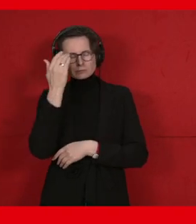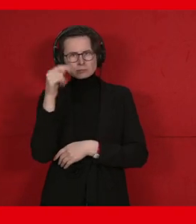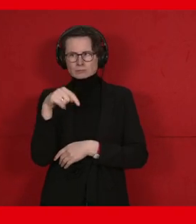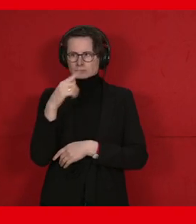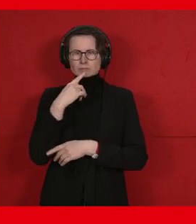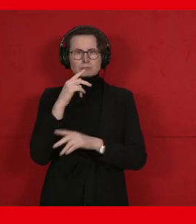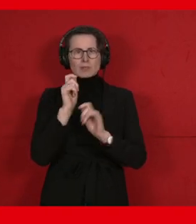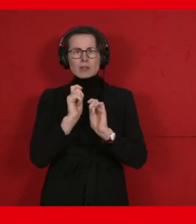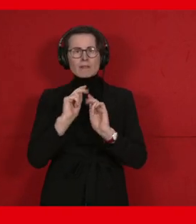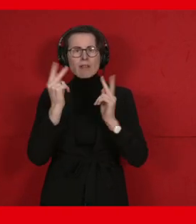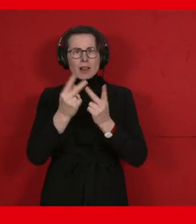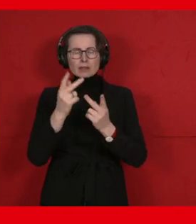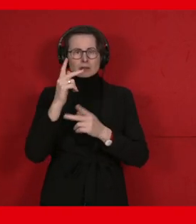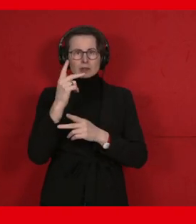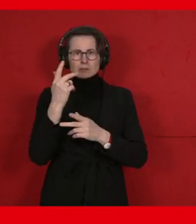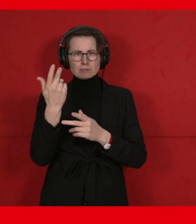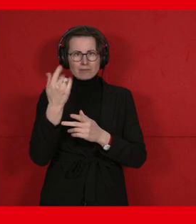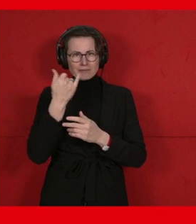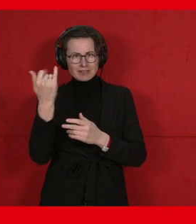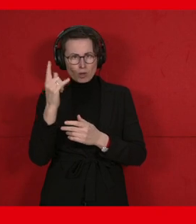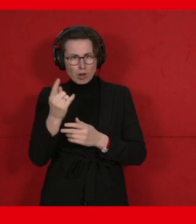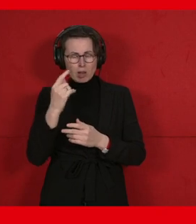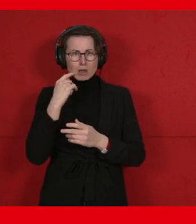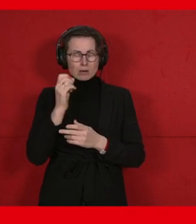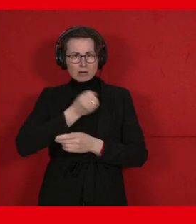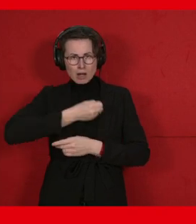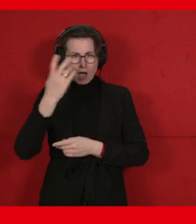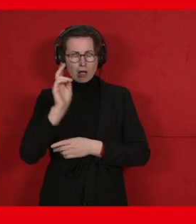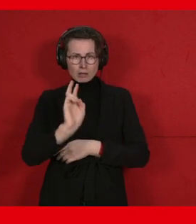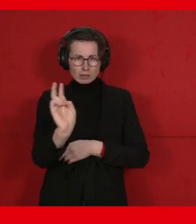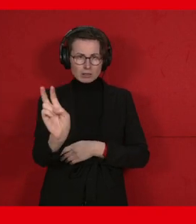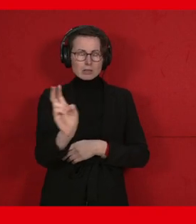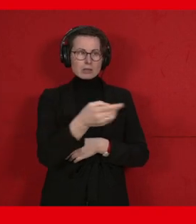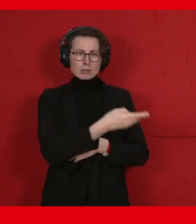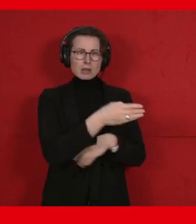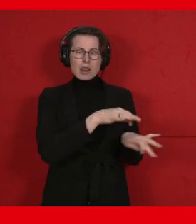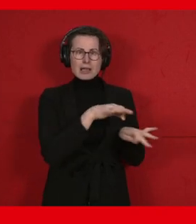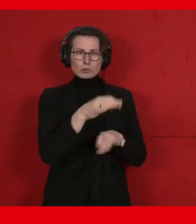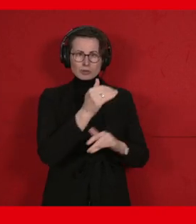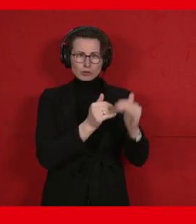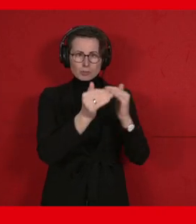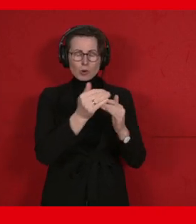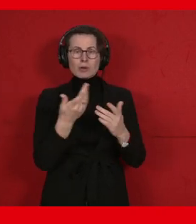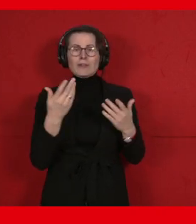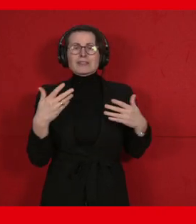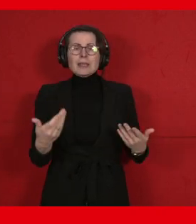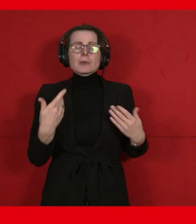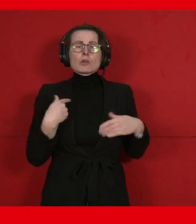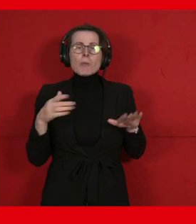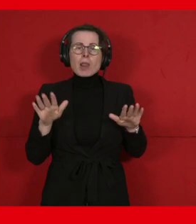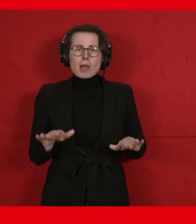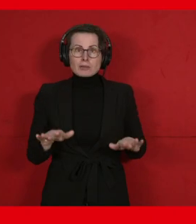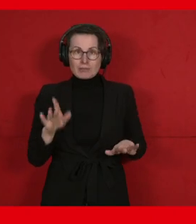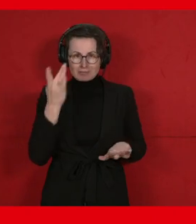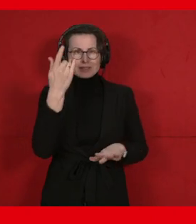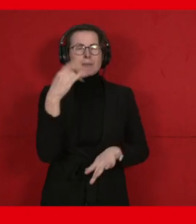von Bildern die Geschwindigkeit des Leitungsausbaus. Ich habe mich gefragt, was ist noch langsamer als der Leitungsausbau in Deutschland? Ich habe